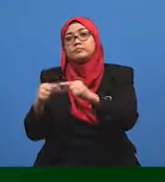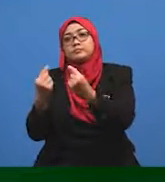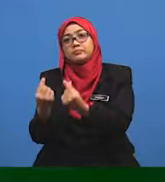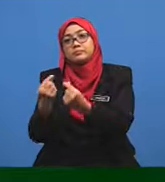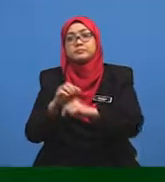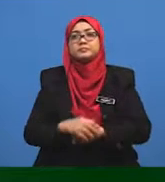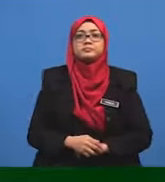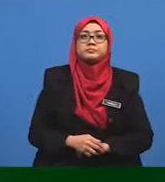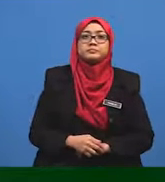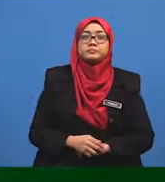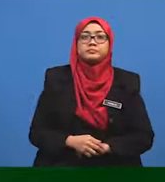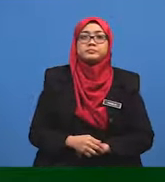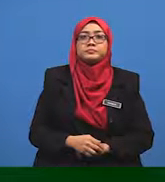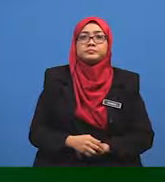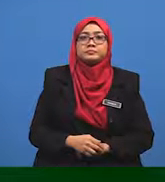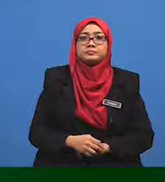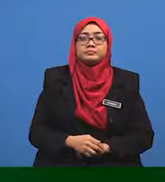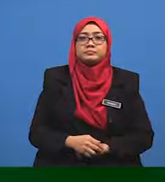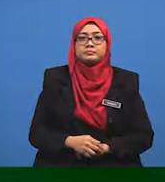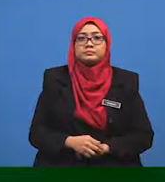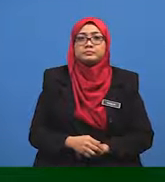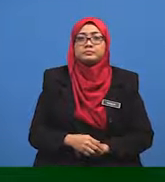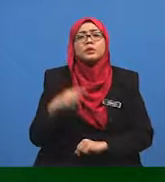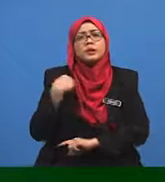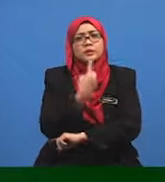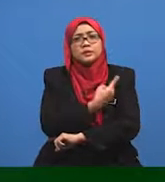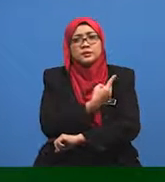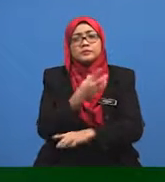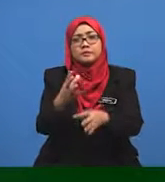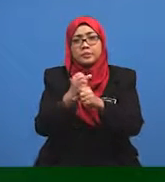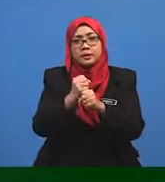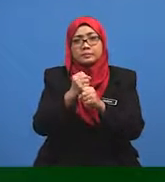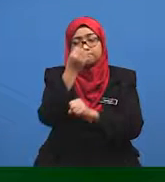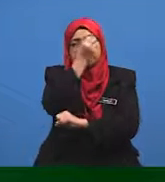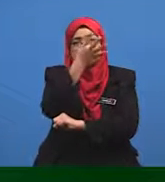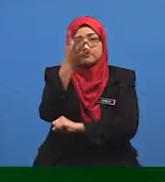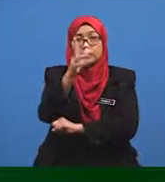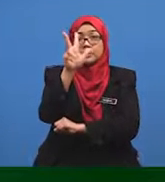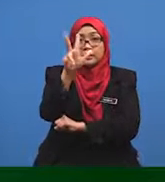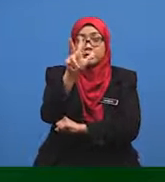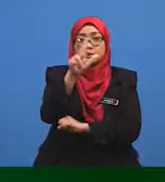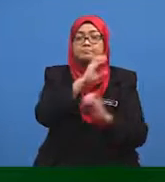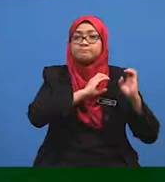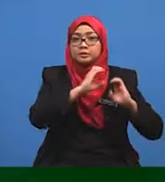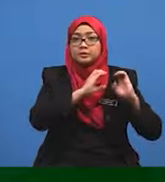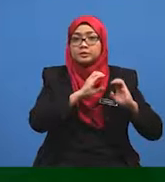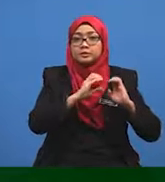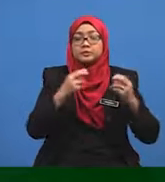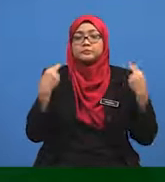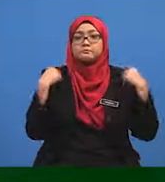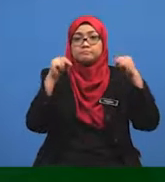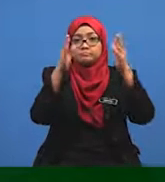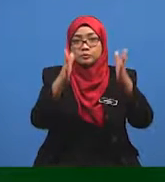Yang seterusnya, objektif kita pada hari ini ialah kita dapat merangkan tiga di antara ciri-ciri usahawan yang